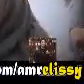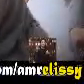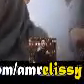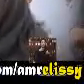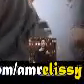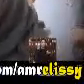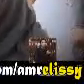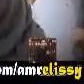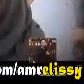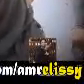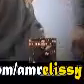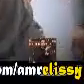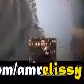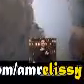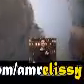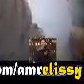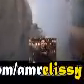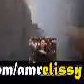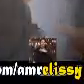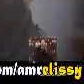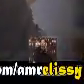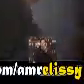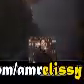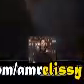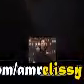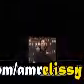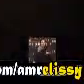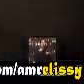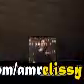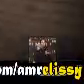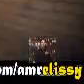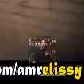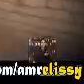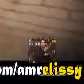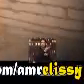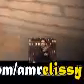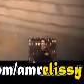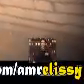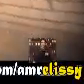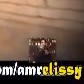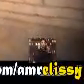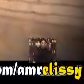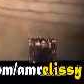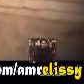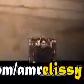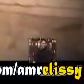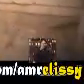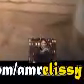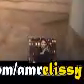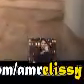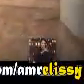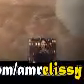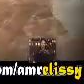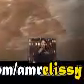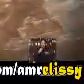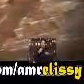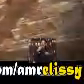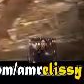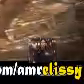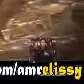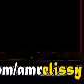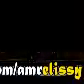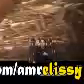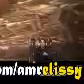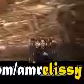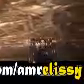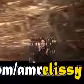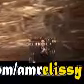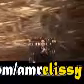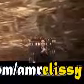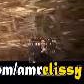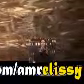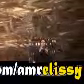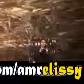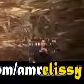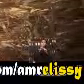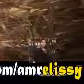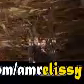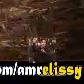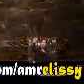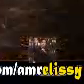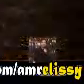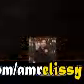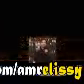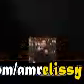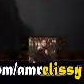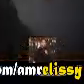سمحتوا احنا عاملين بيت غربه في الجبل بطوب ابيض ولا سقف ولا حاجه، نروحوا فين؟ نروحوا نسكن في بيوت بعيده